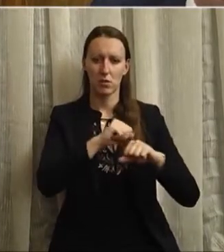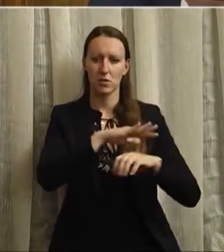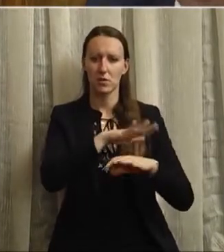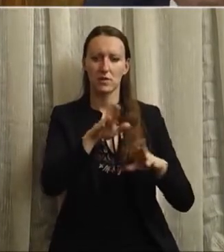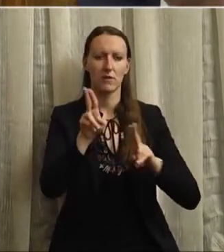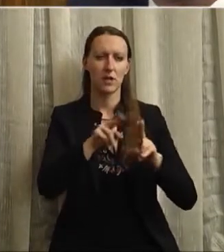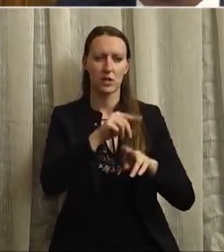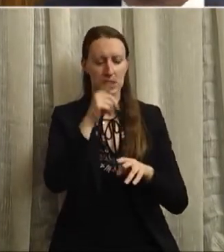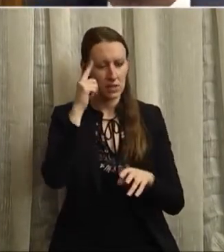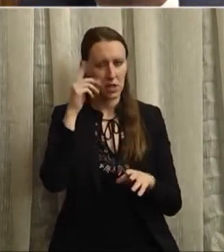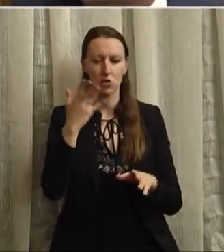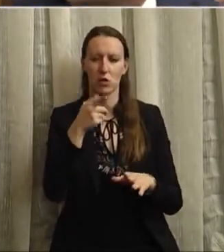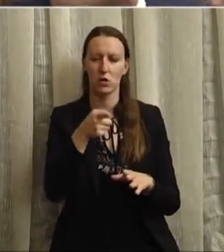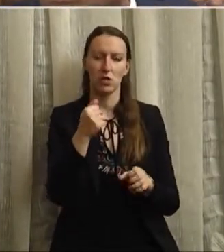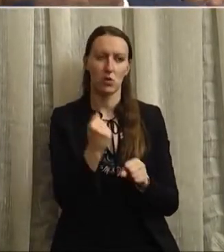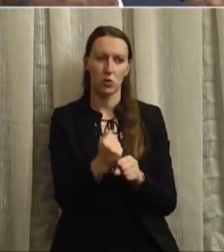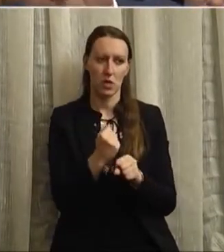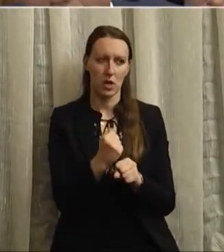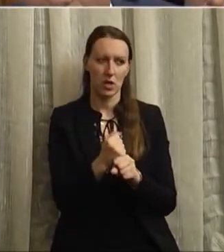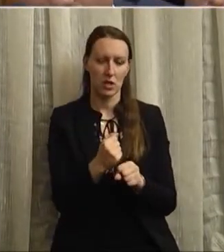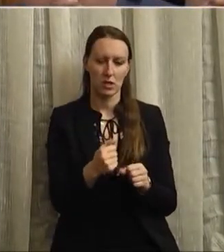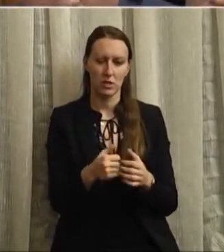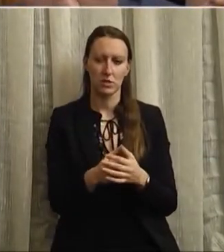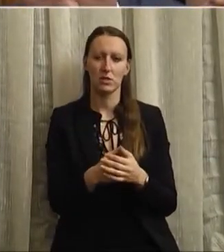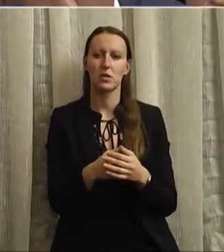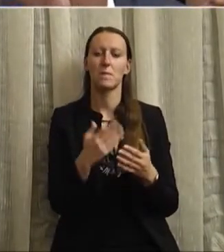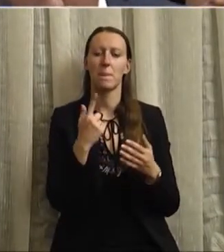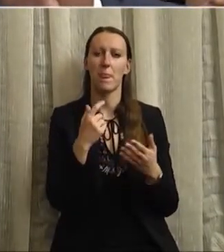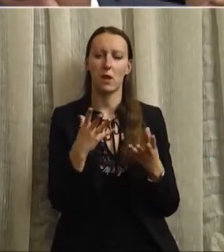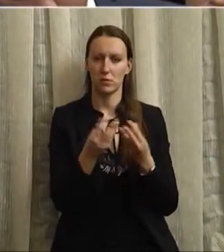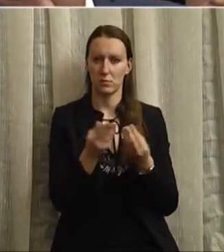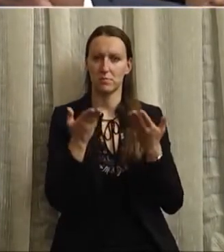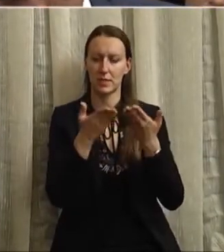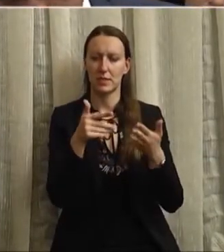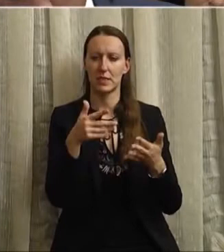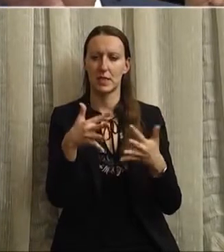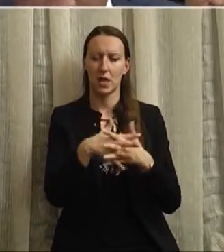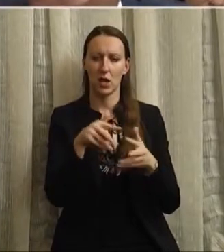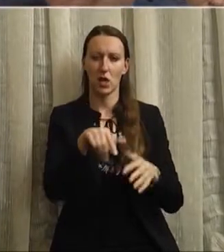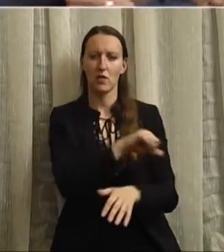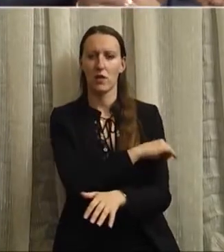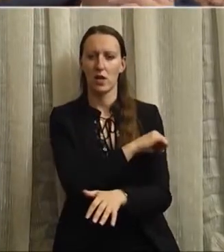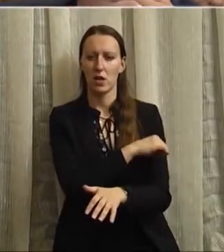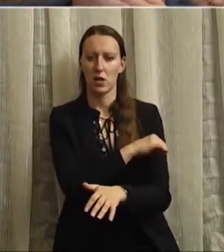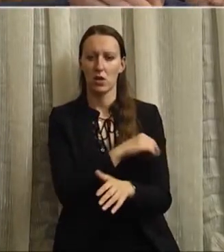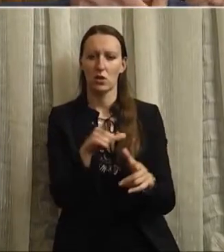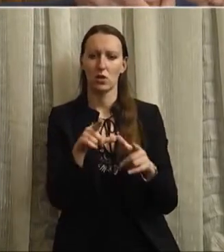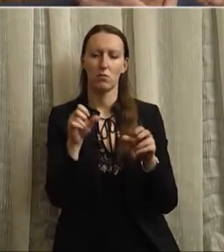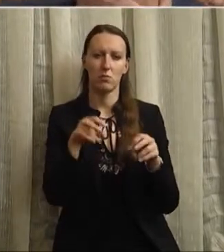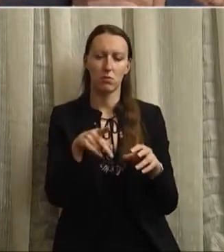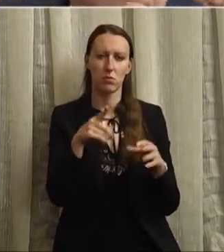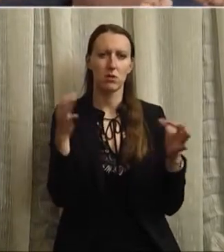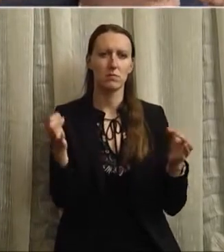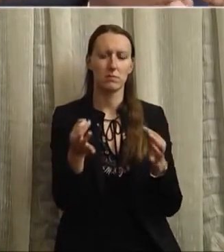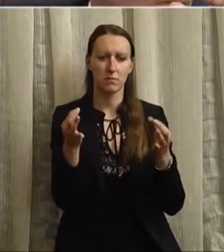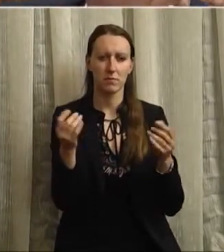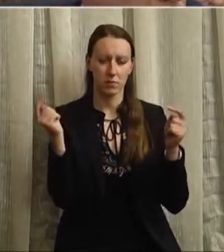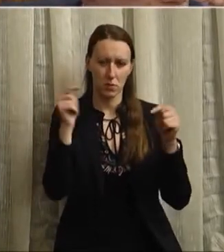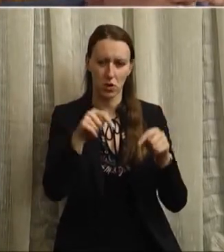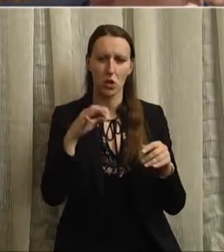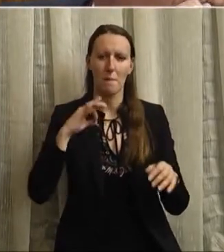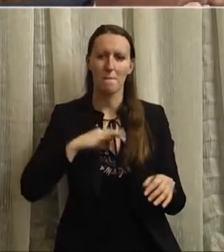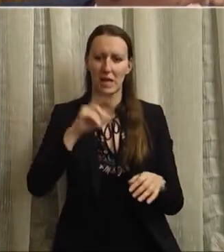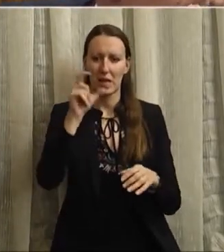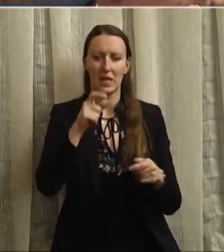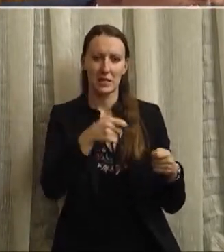svi vijećnici će znati o čemu se tu radi. Uz predstavnike grada ove godine Pule ceremoniji su prisustvovali